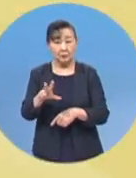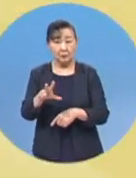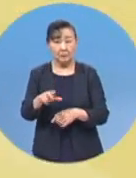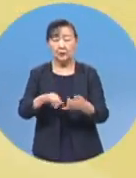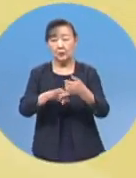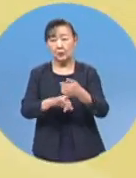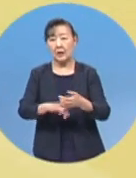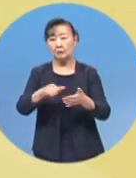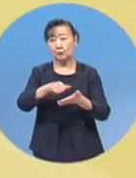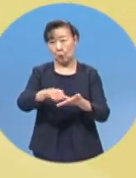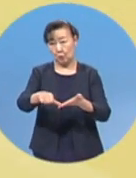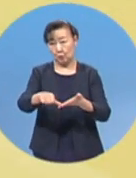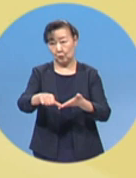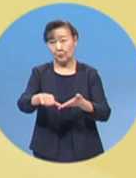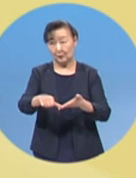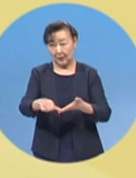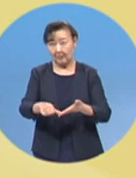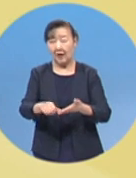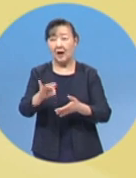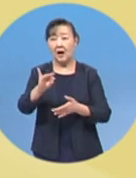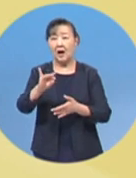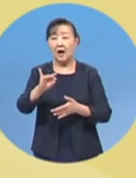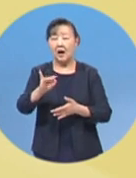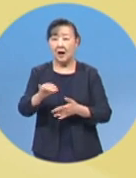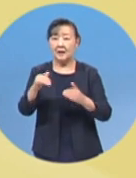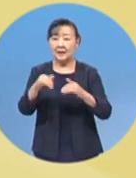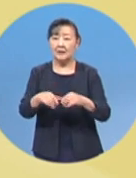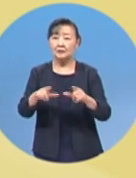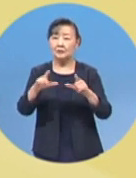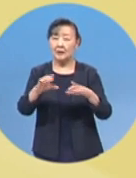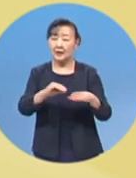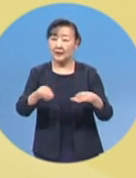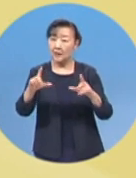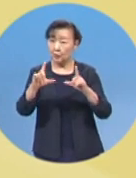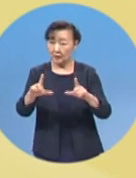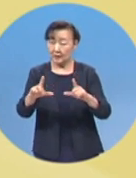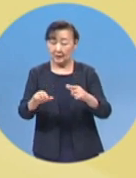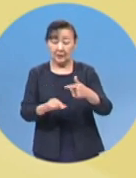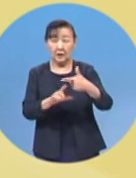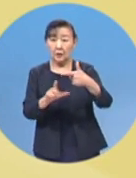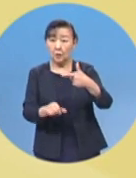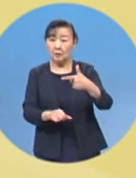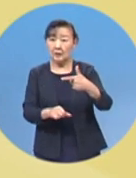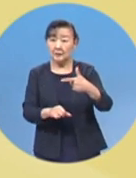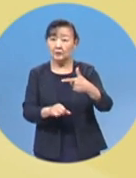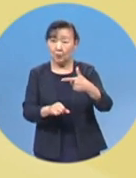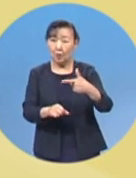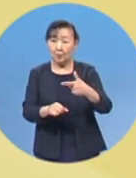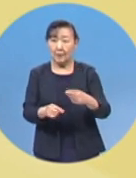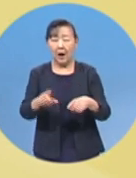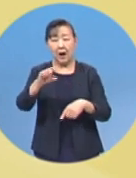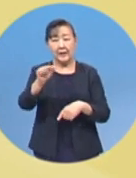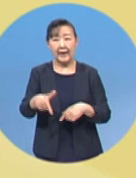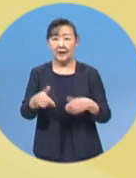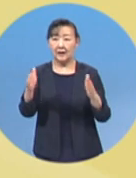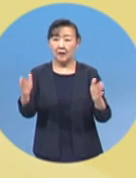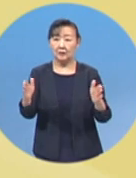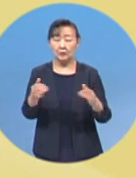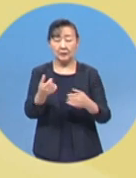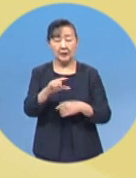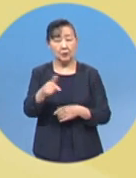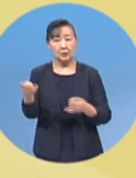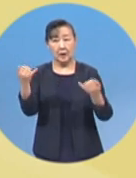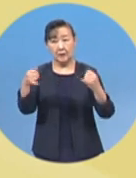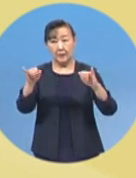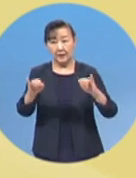。その日を八ツ干潟の日、そして6月を八ツ干潟の日月間として、さまざまなイベントを予